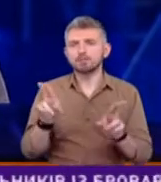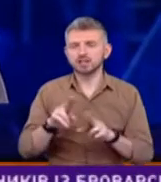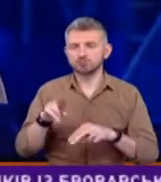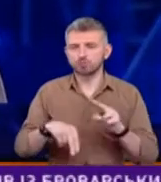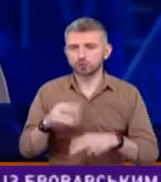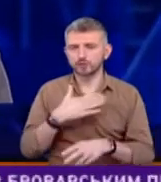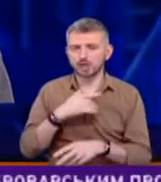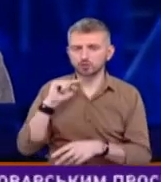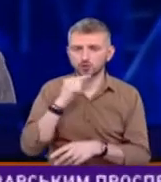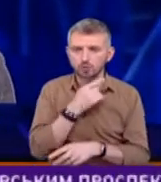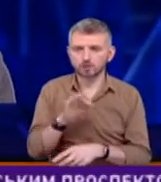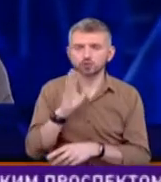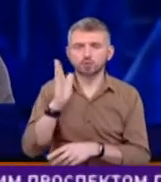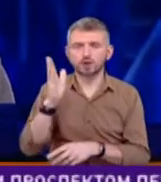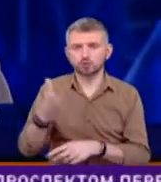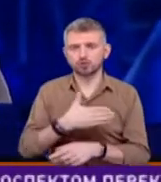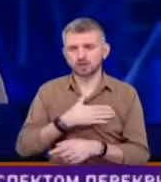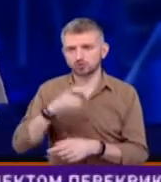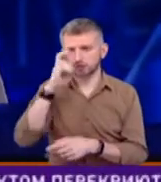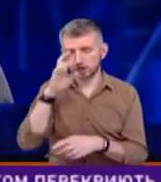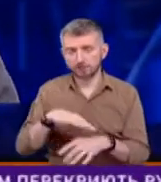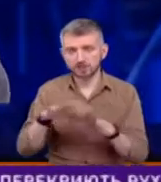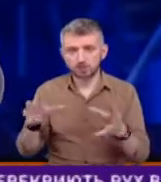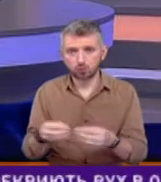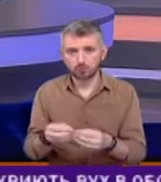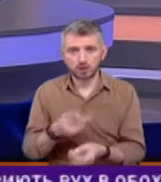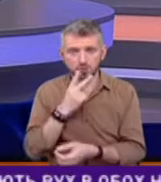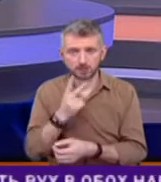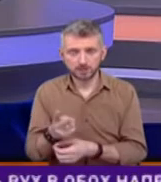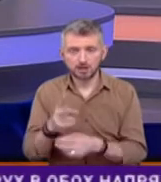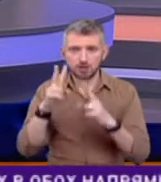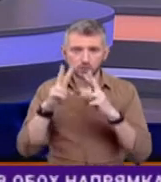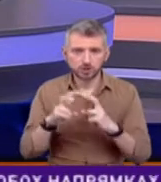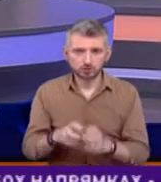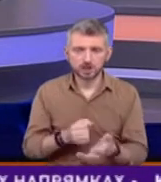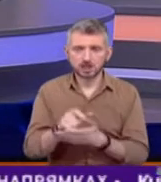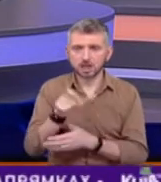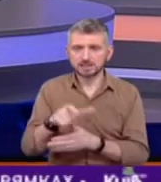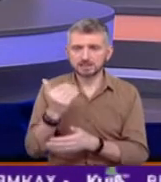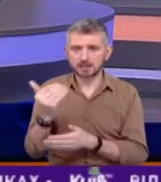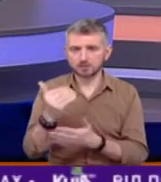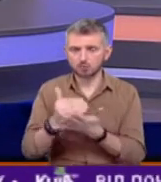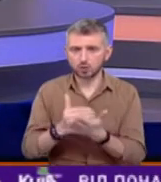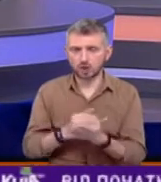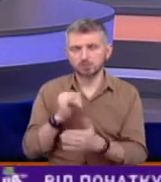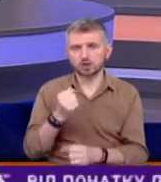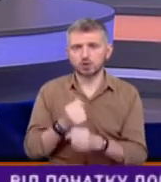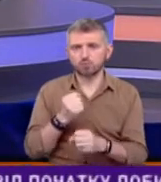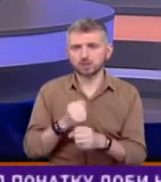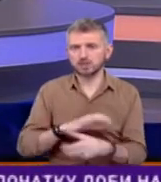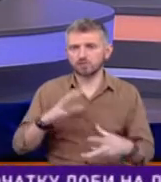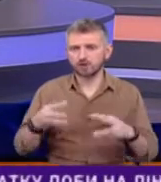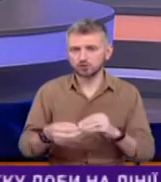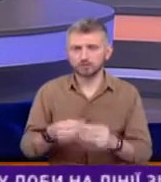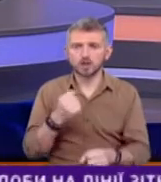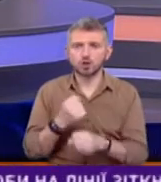нашої економіки, щодо майбутнього нашої держави в цілому. Подивитися, проаналізувати кандидатські програми і робити висновки,